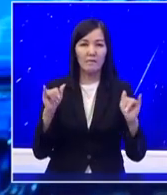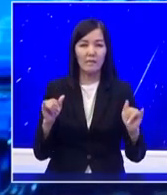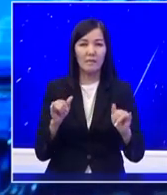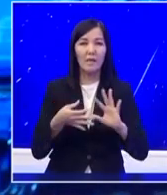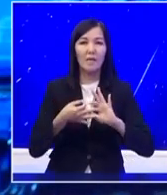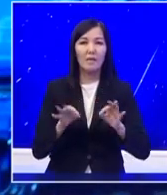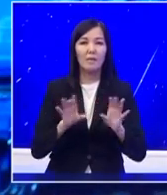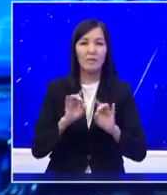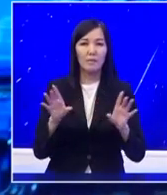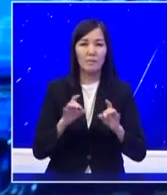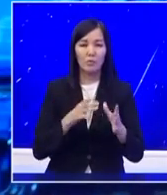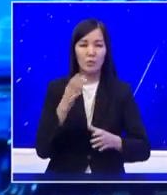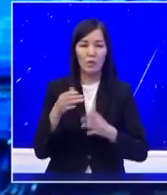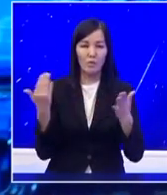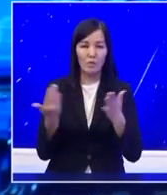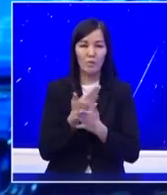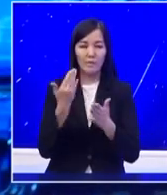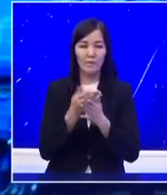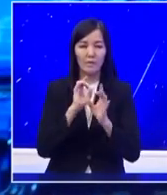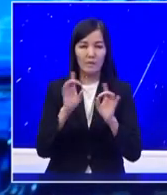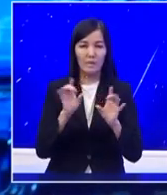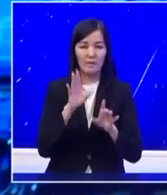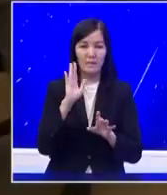Подробнее об этом и не только в обзоре международных новостей.